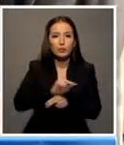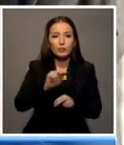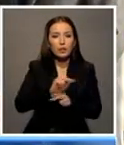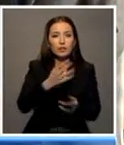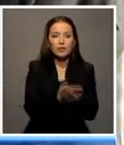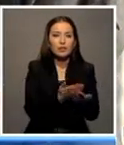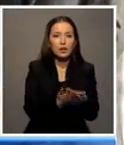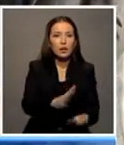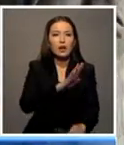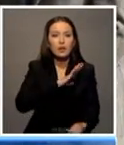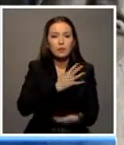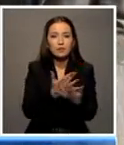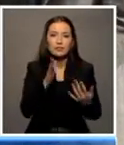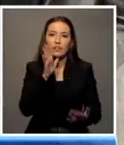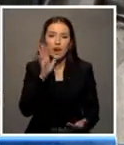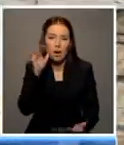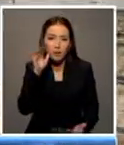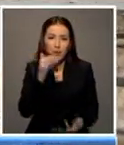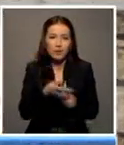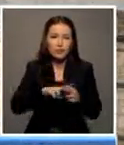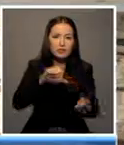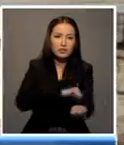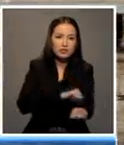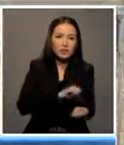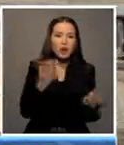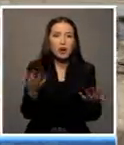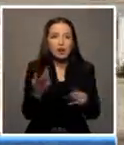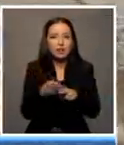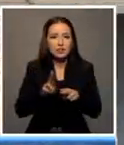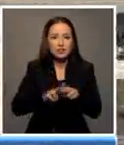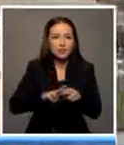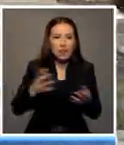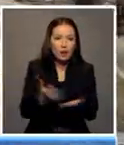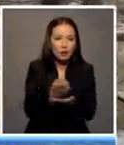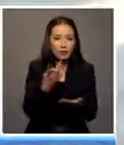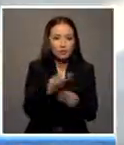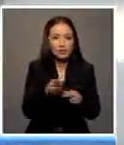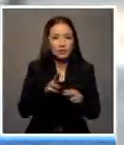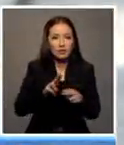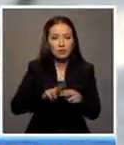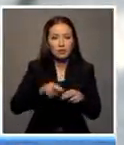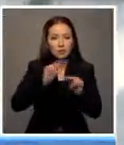үйретті. Ишілеттерді қызметке баптап, есірткі заттарын іздеп табуға баулудың түрлі әдістерін көрсетті.